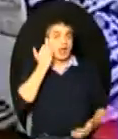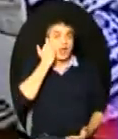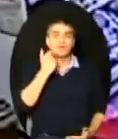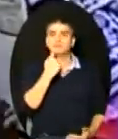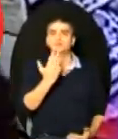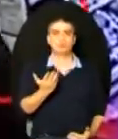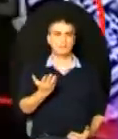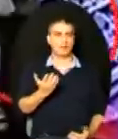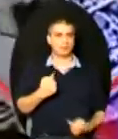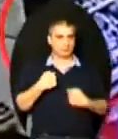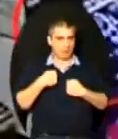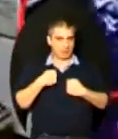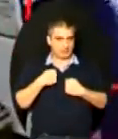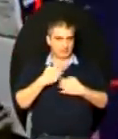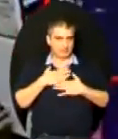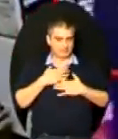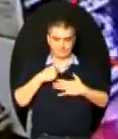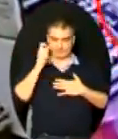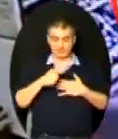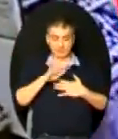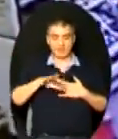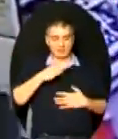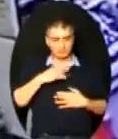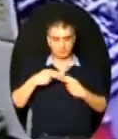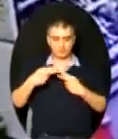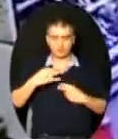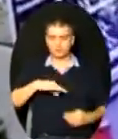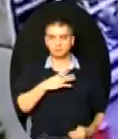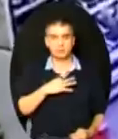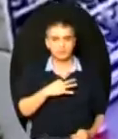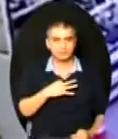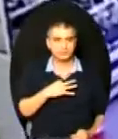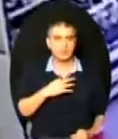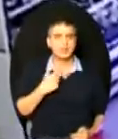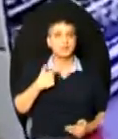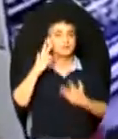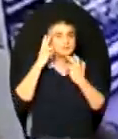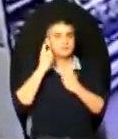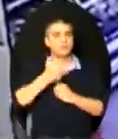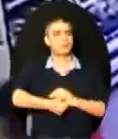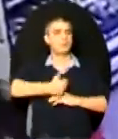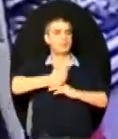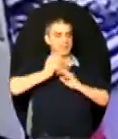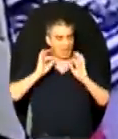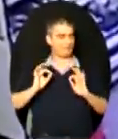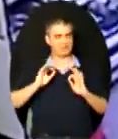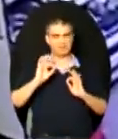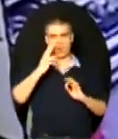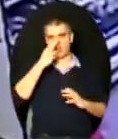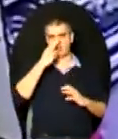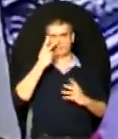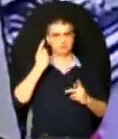את זה. אני, כאזרח, וילדיי ושכניי, ציפינו למנהיגות אמיתית ולא